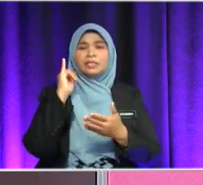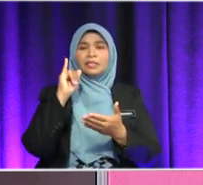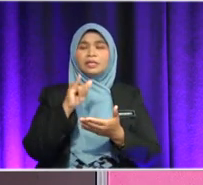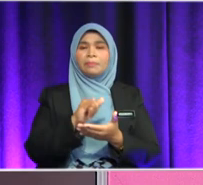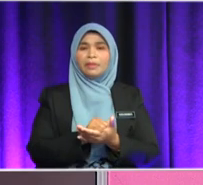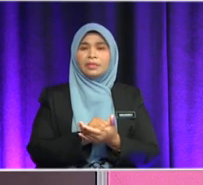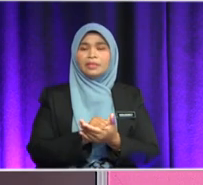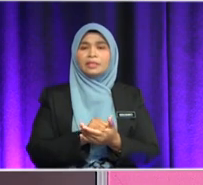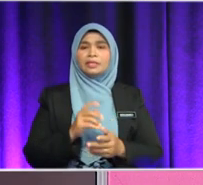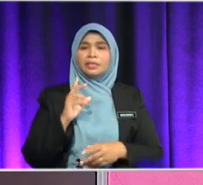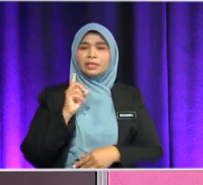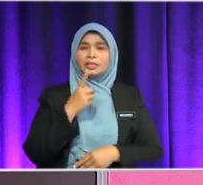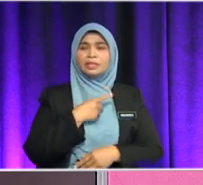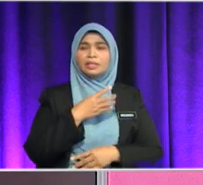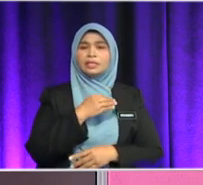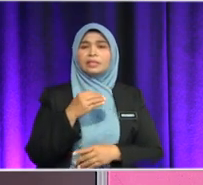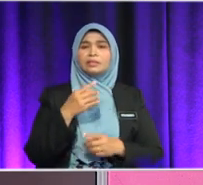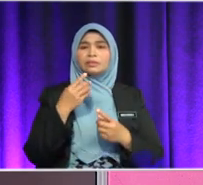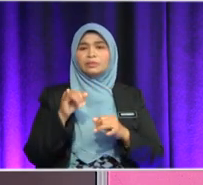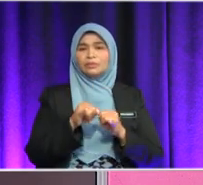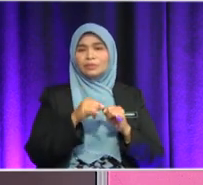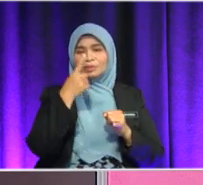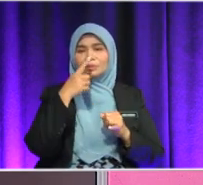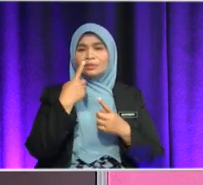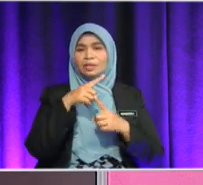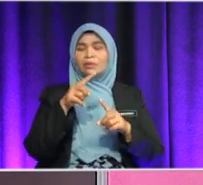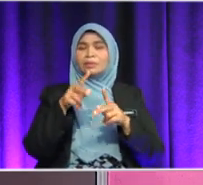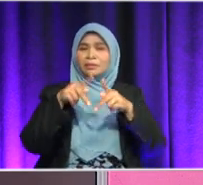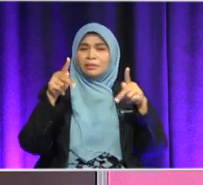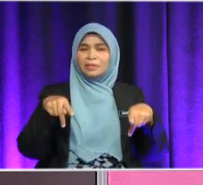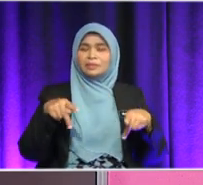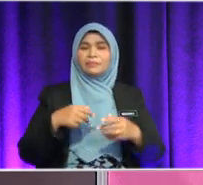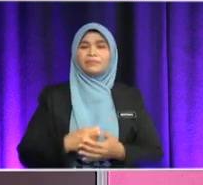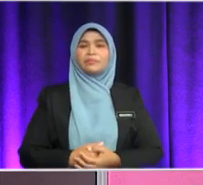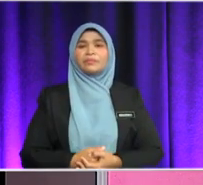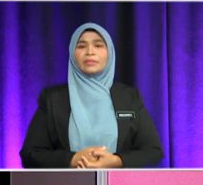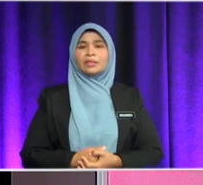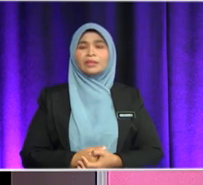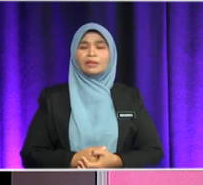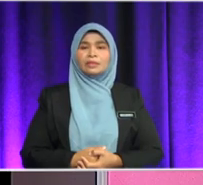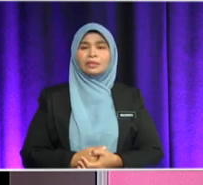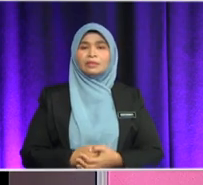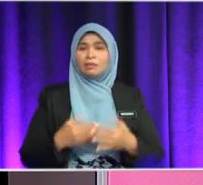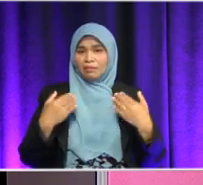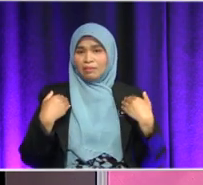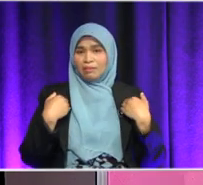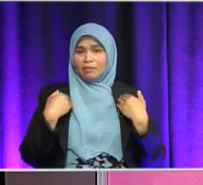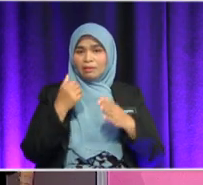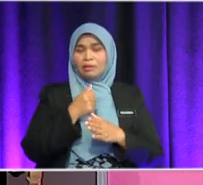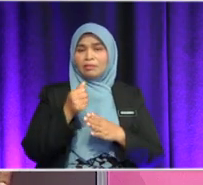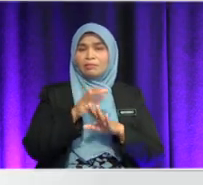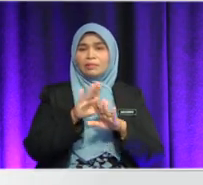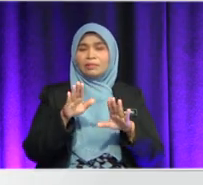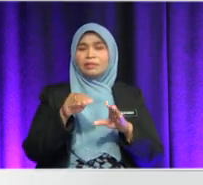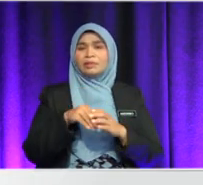jaga iman kita dan yang kedua jawab Bapak di sana Insyaallah dalam keadaan kita ini yang anak Terangkan